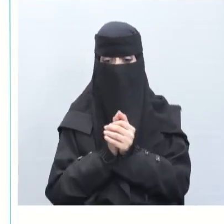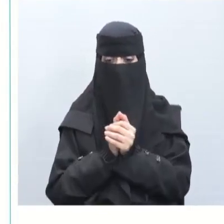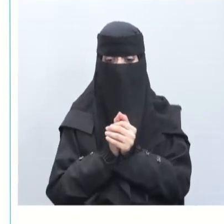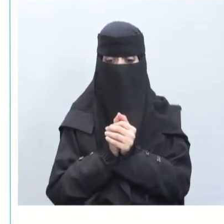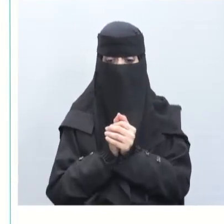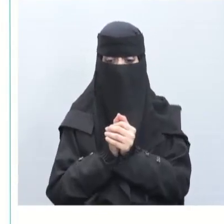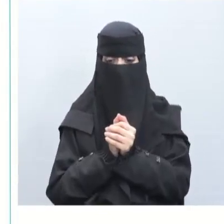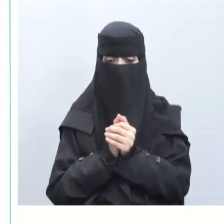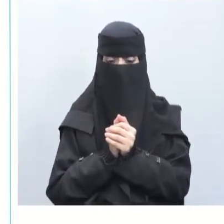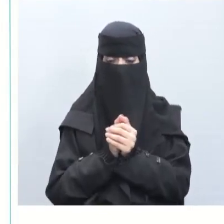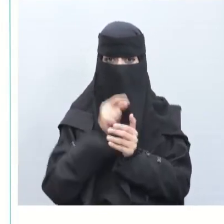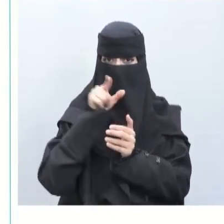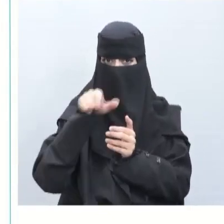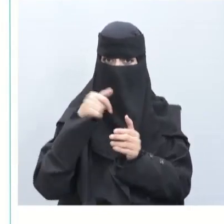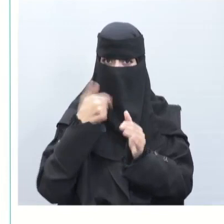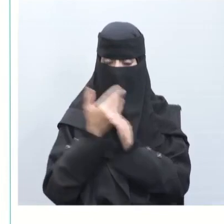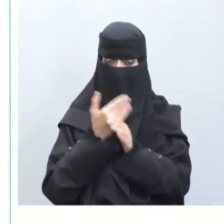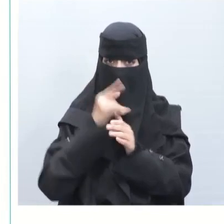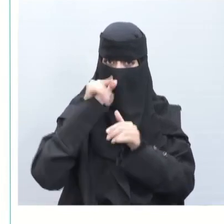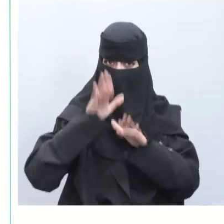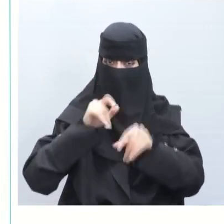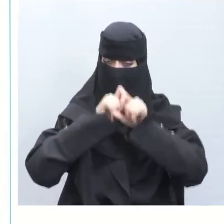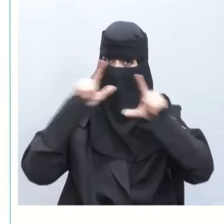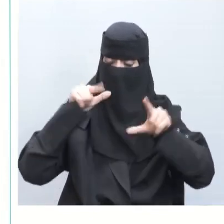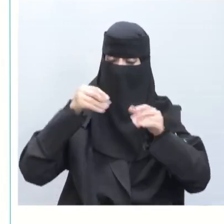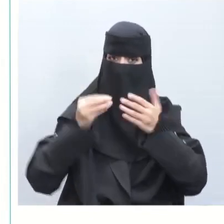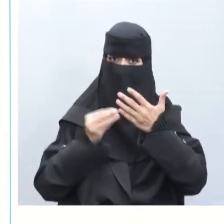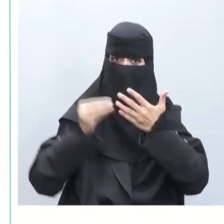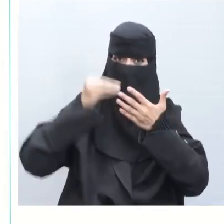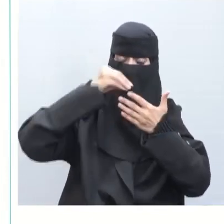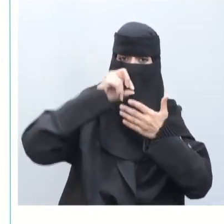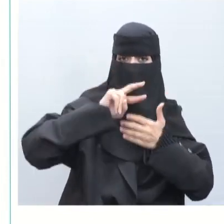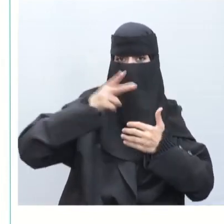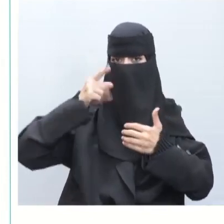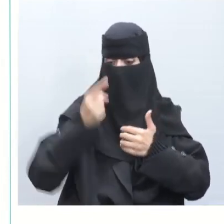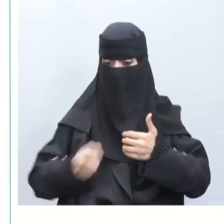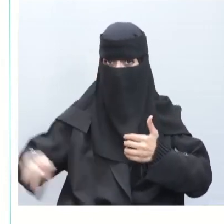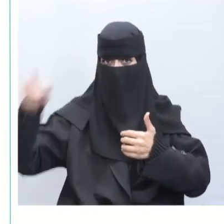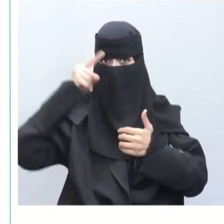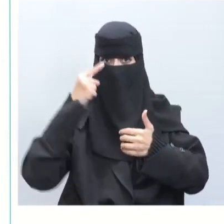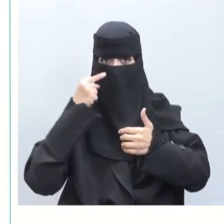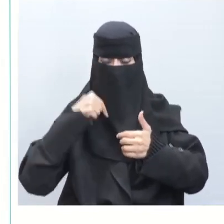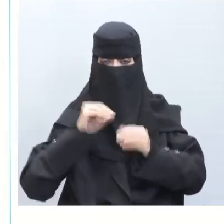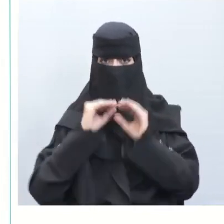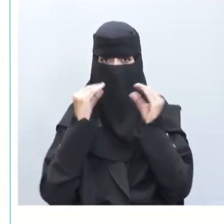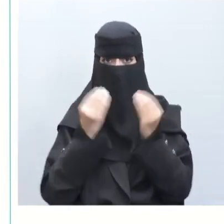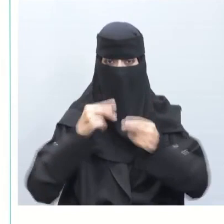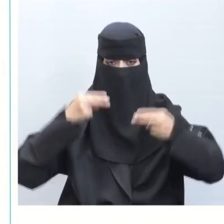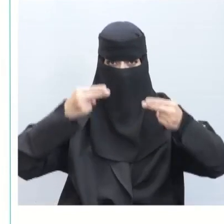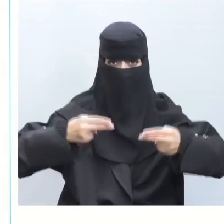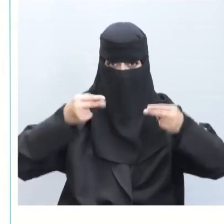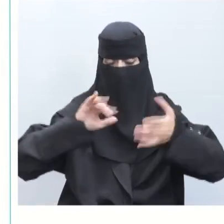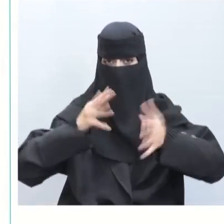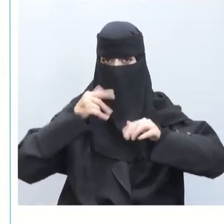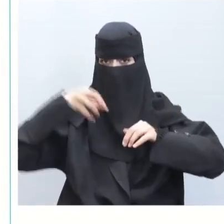الفعاليه وهي عوامل قد تظهر في مراحل مختلفه من دوره الحياه لاداره الفعاليه ويمكن ان نقسمها اي